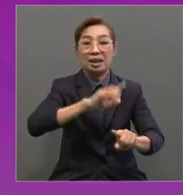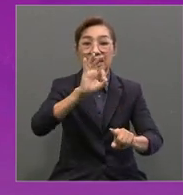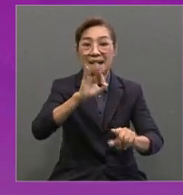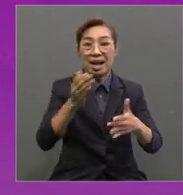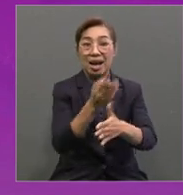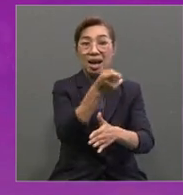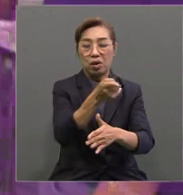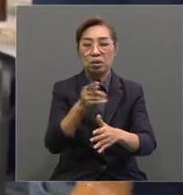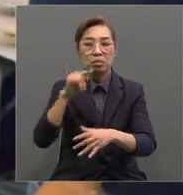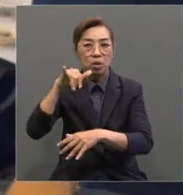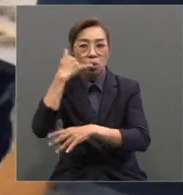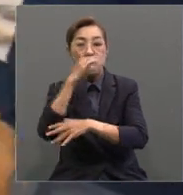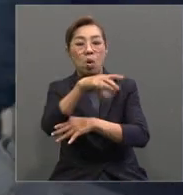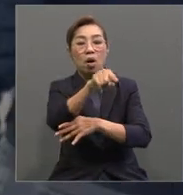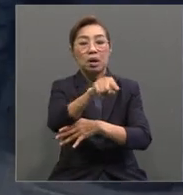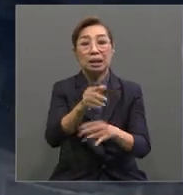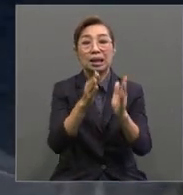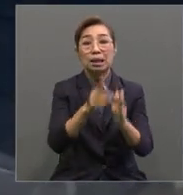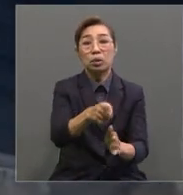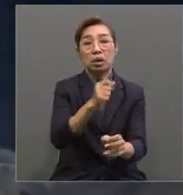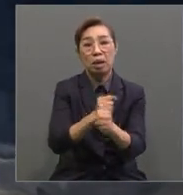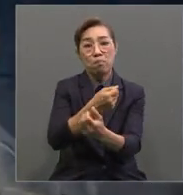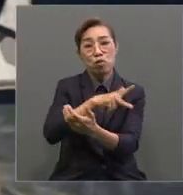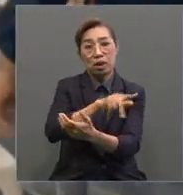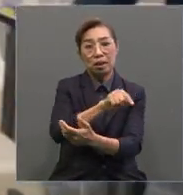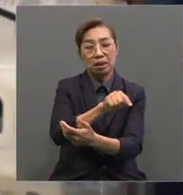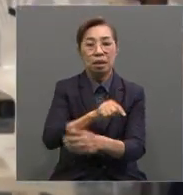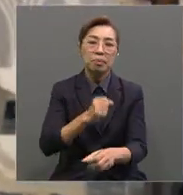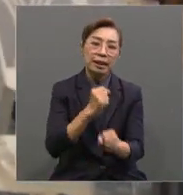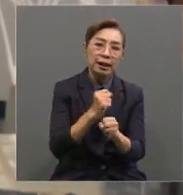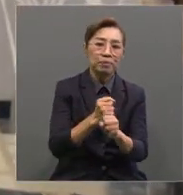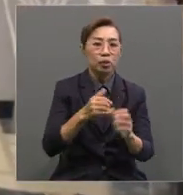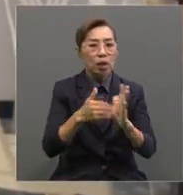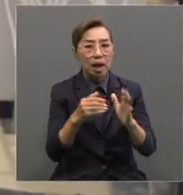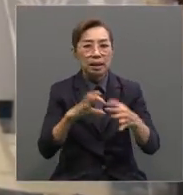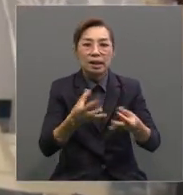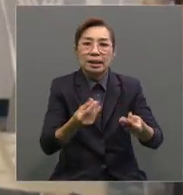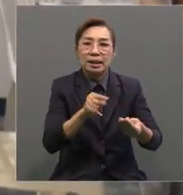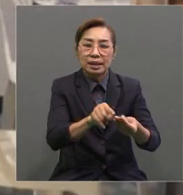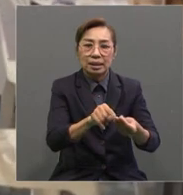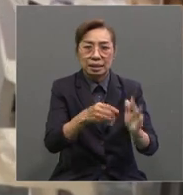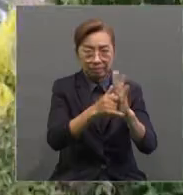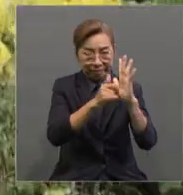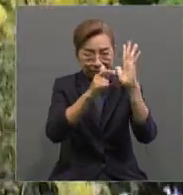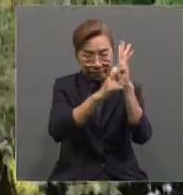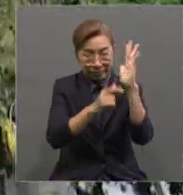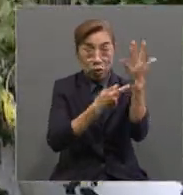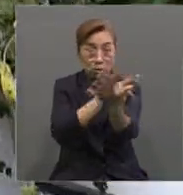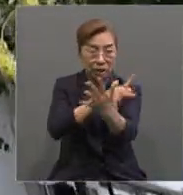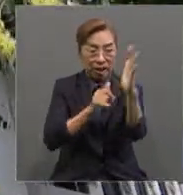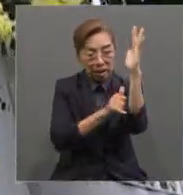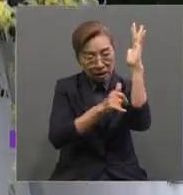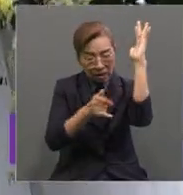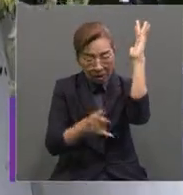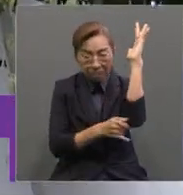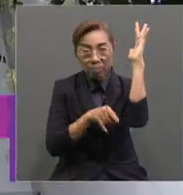ชมมีผู้เสียหายเป็นนักธุรกิจที่จังหวัดภูเก็ตค่ะเดินทางไปติดต่อเรื่องของที่ดินในพื้นที่ที่อำเภอระโนดจังหวัดสงขลานะคะหลัง